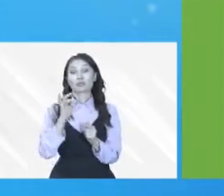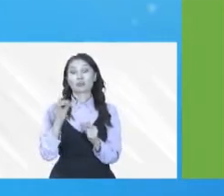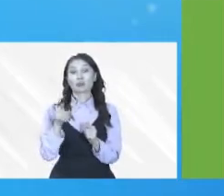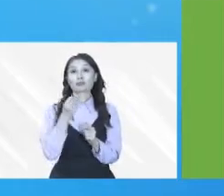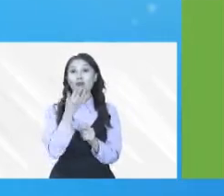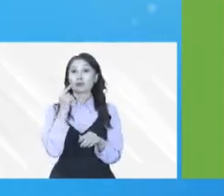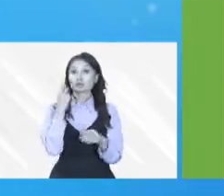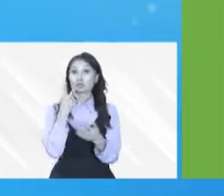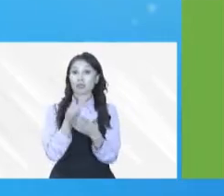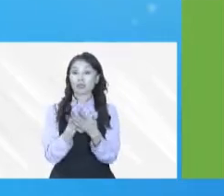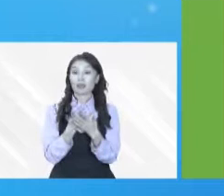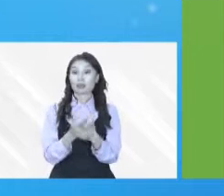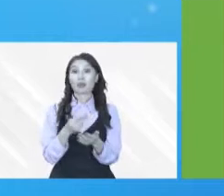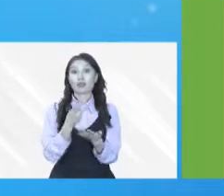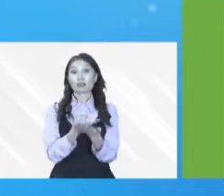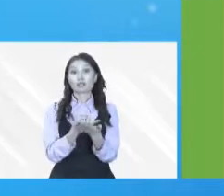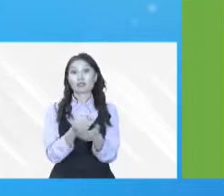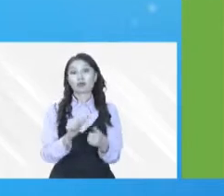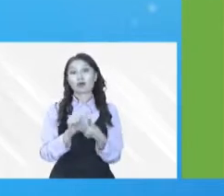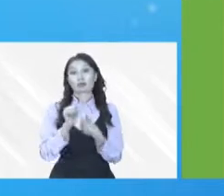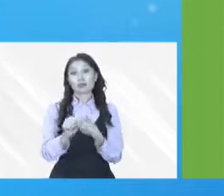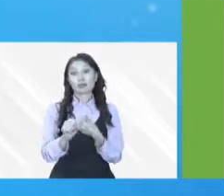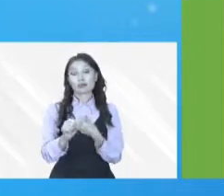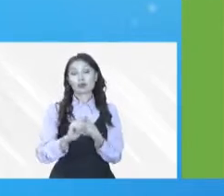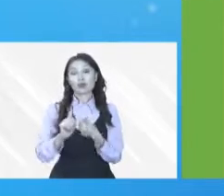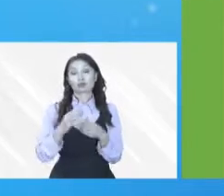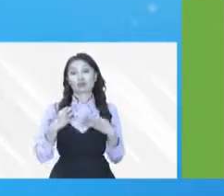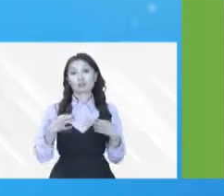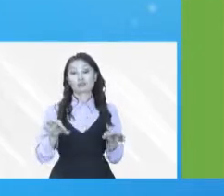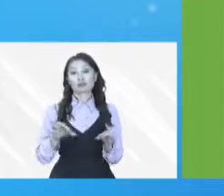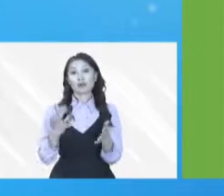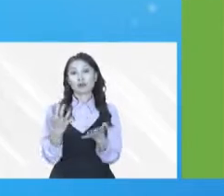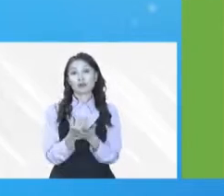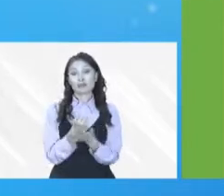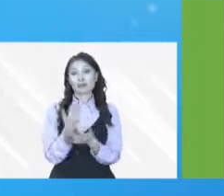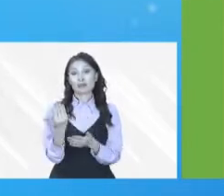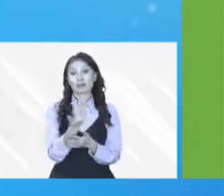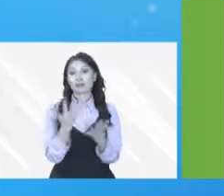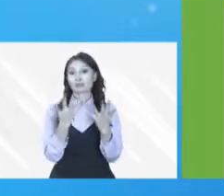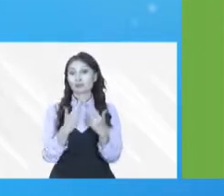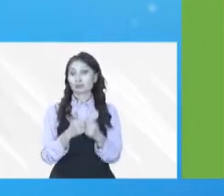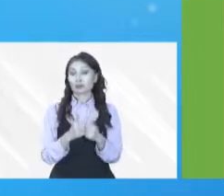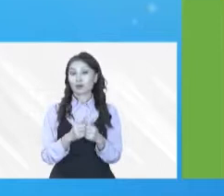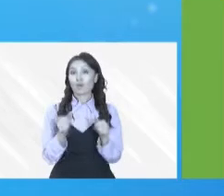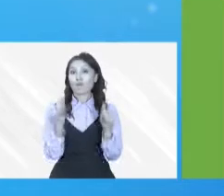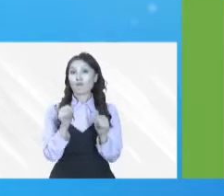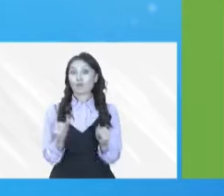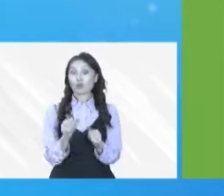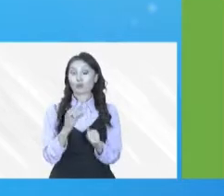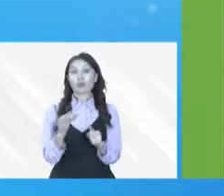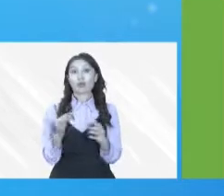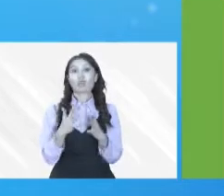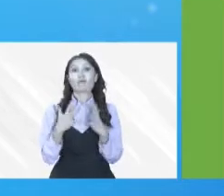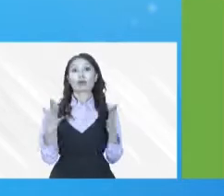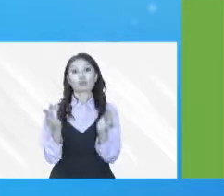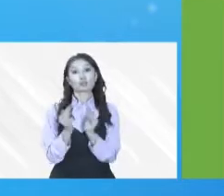хорошо заметны, лежат отдельно, что позволяет определить их число, форму и